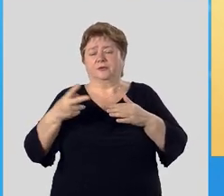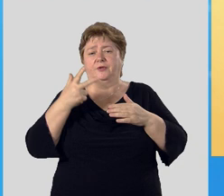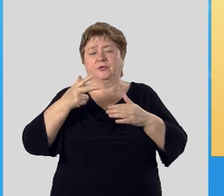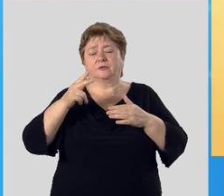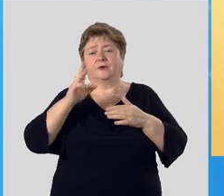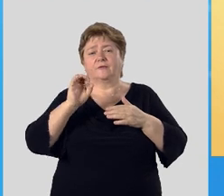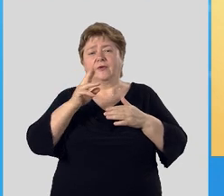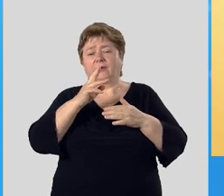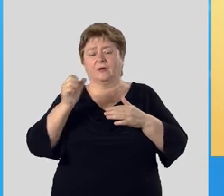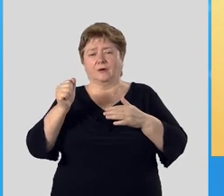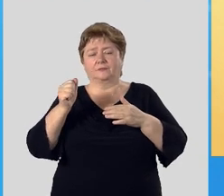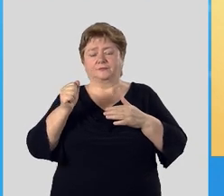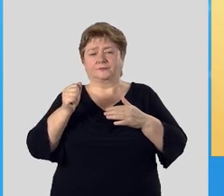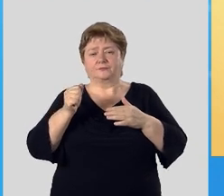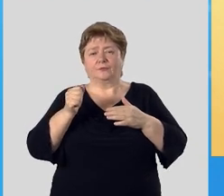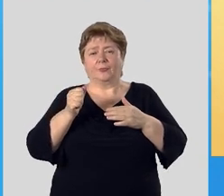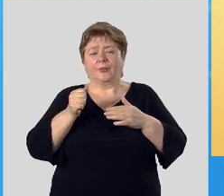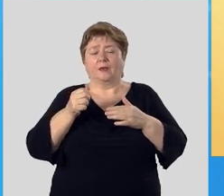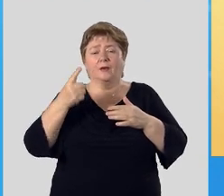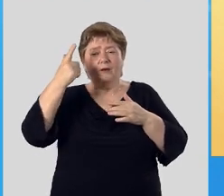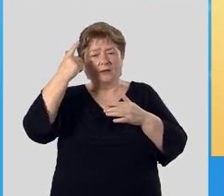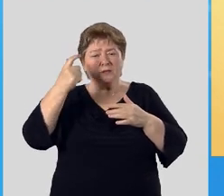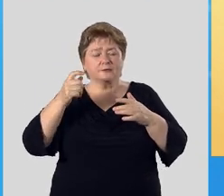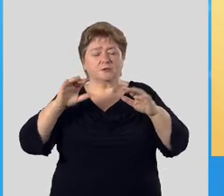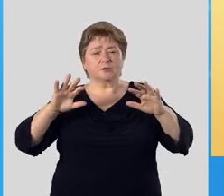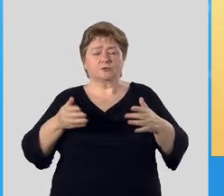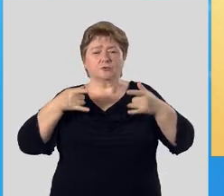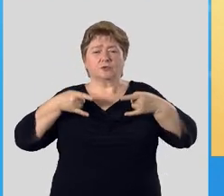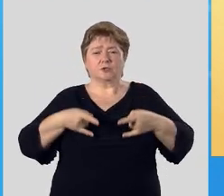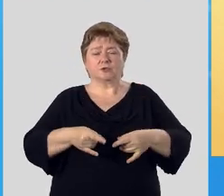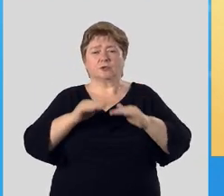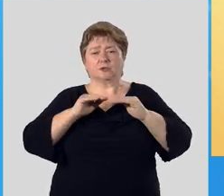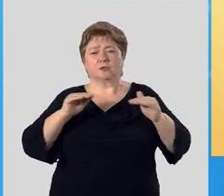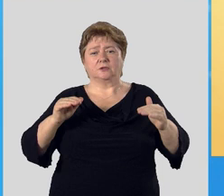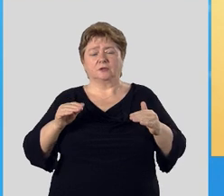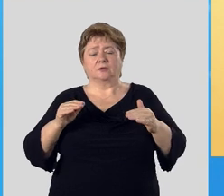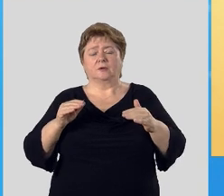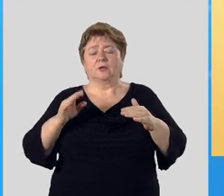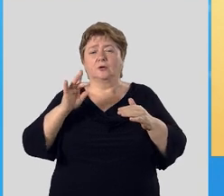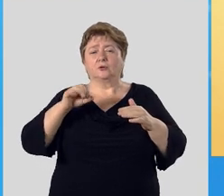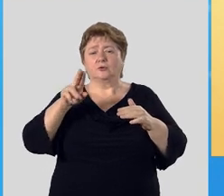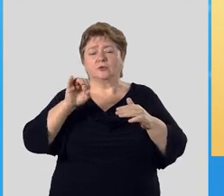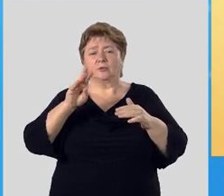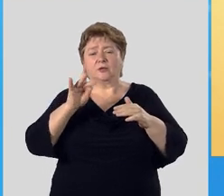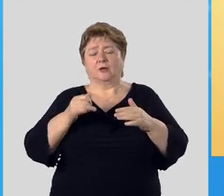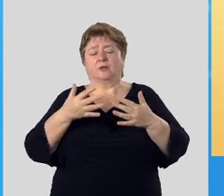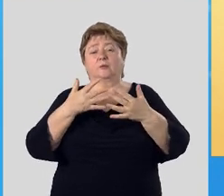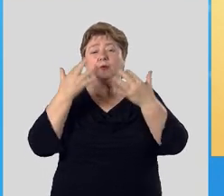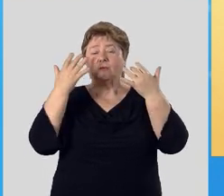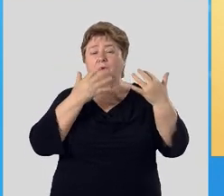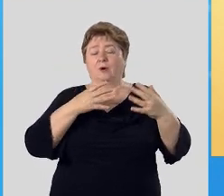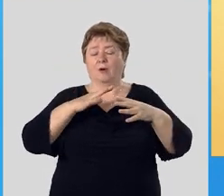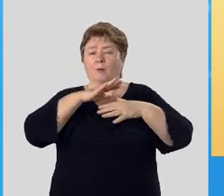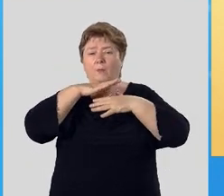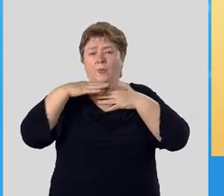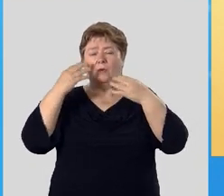века известны случаи рождения детей с рудиментарными признаками с густым